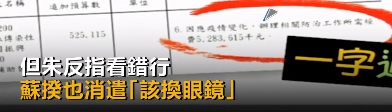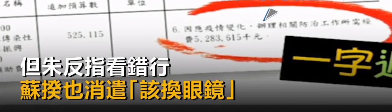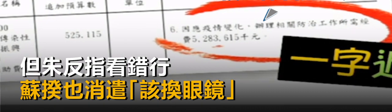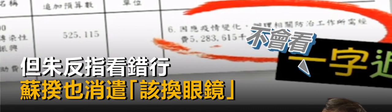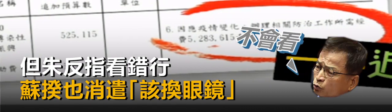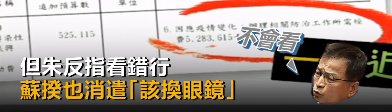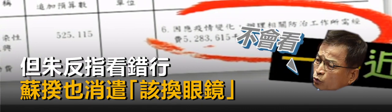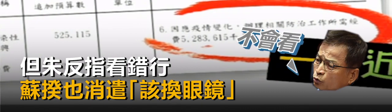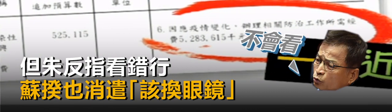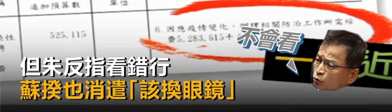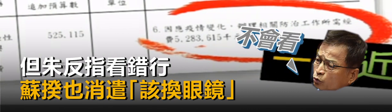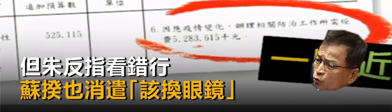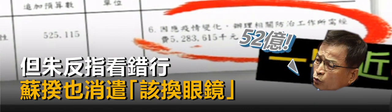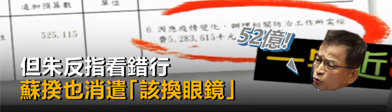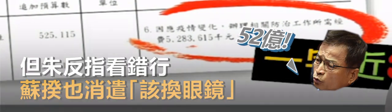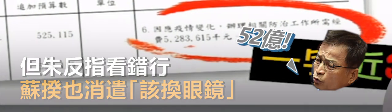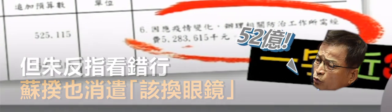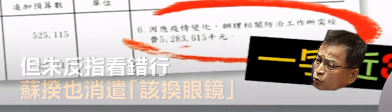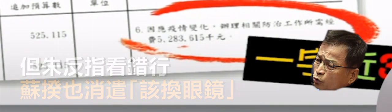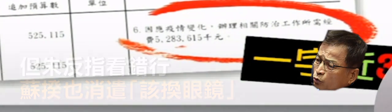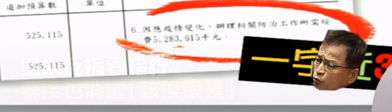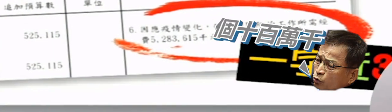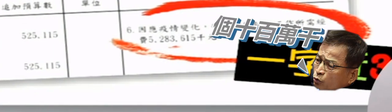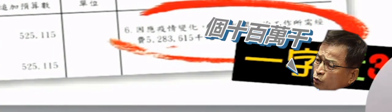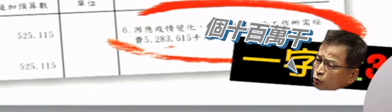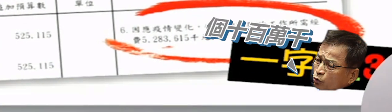什么亿啊？不要夸，不要夸，52亿。